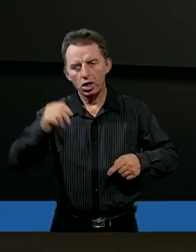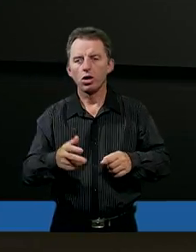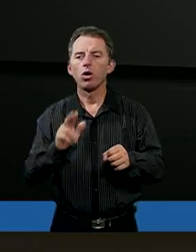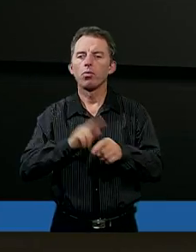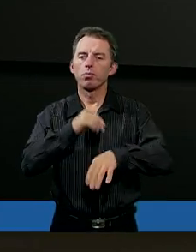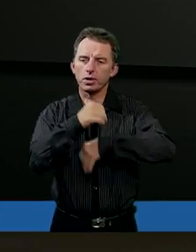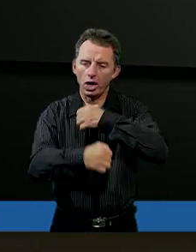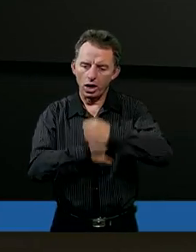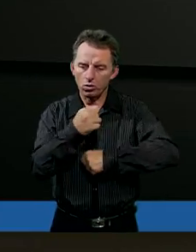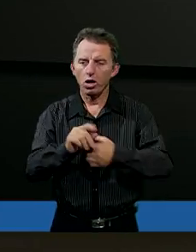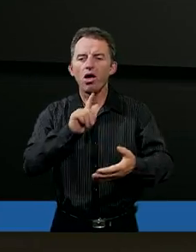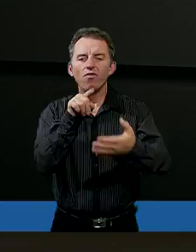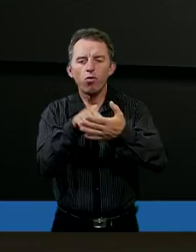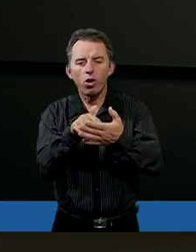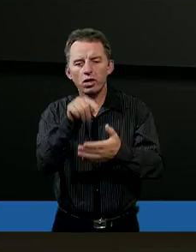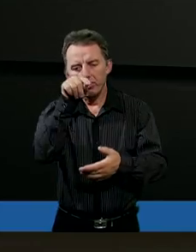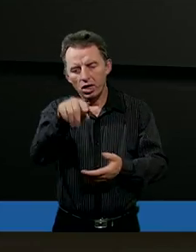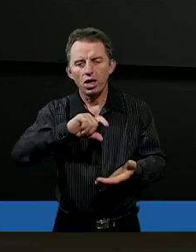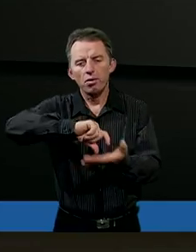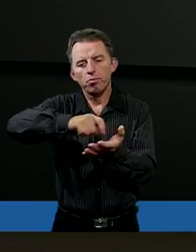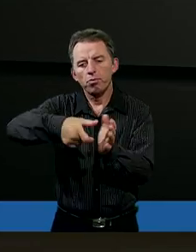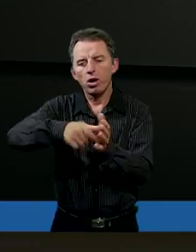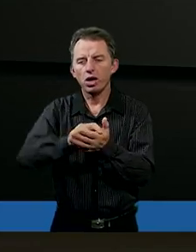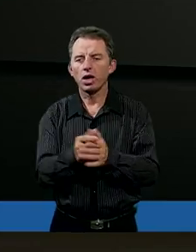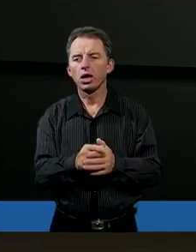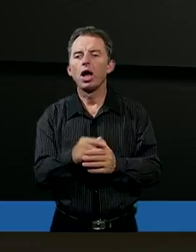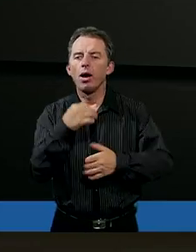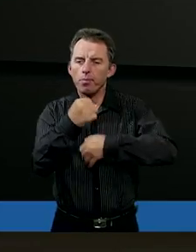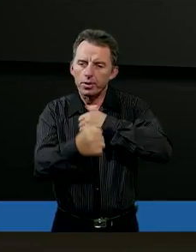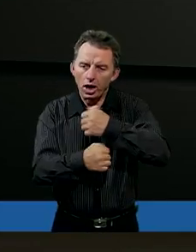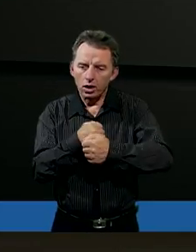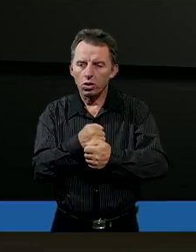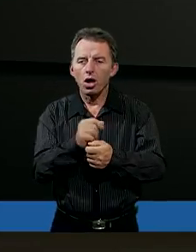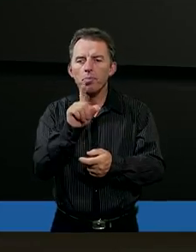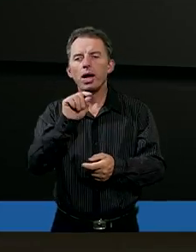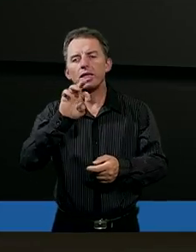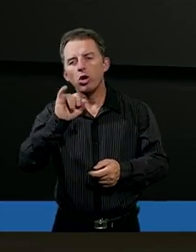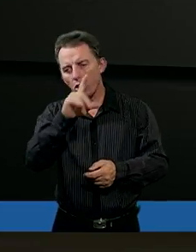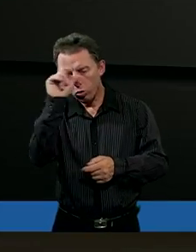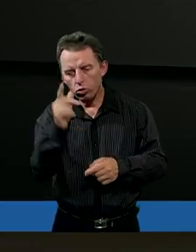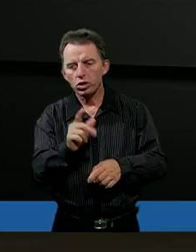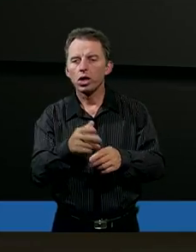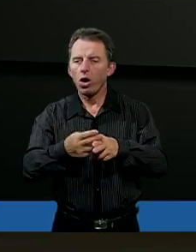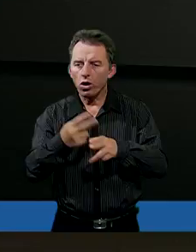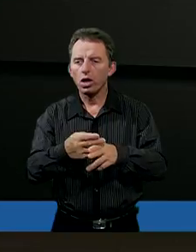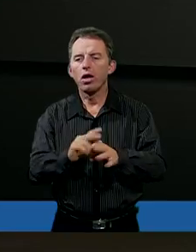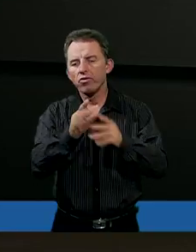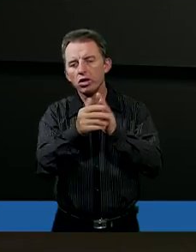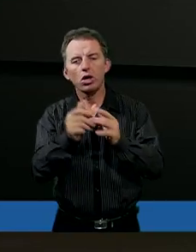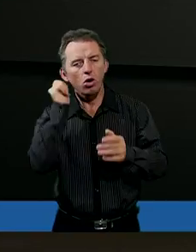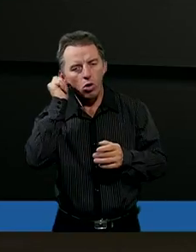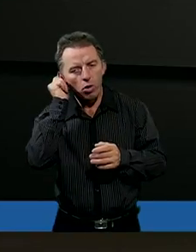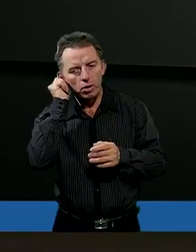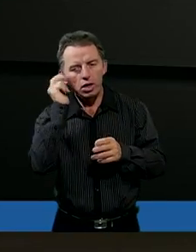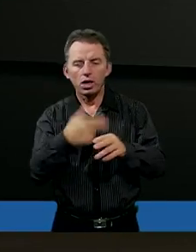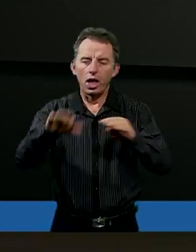z pielęgniarką pracującą właśnie w takiej placówce. Kiedy rozmawiając o pensjonariuszach, ich życiu i pracy tych kobiet właśnie